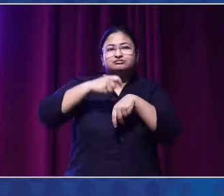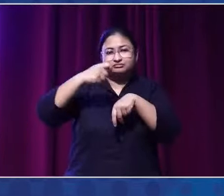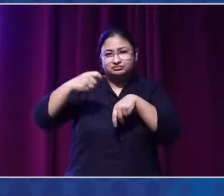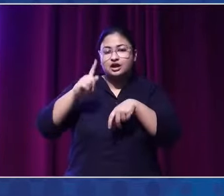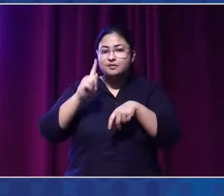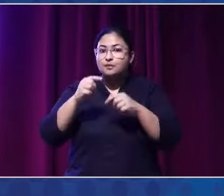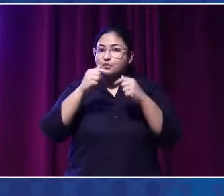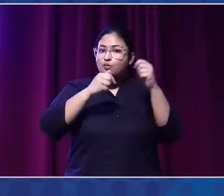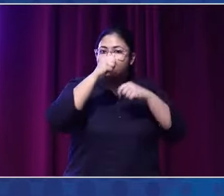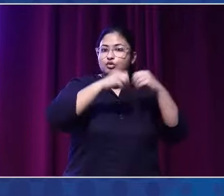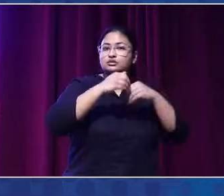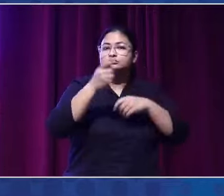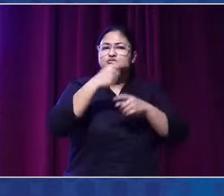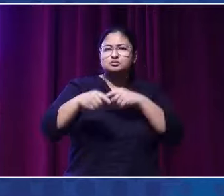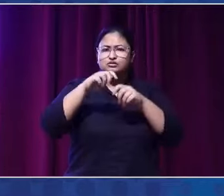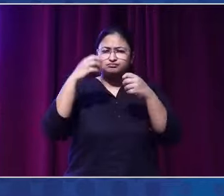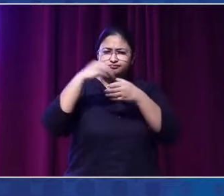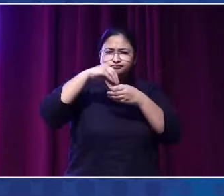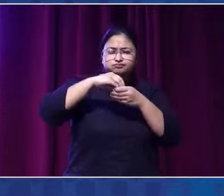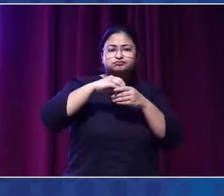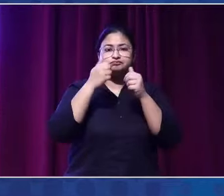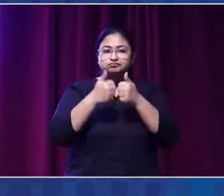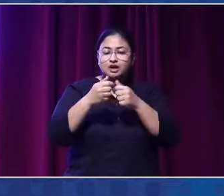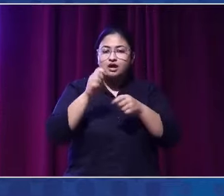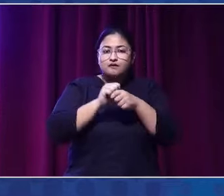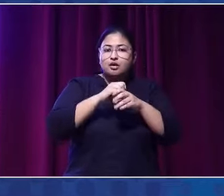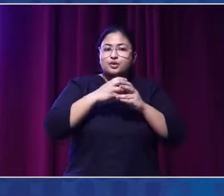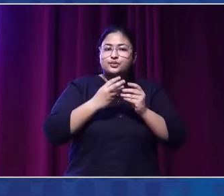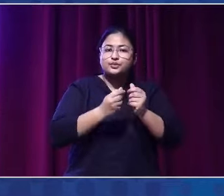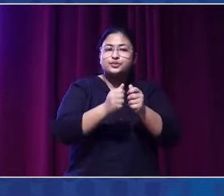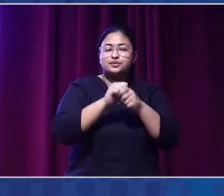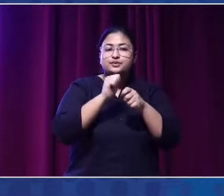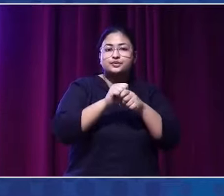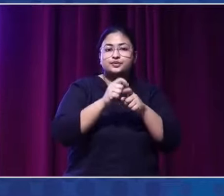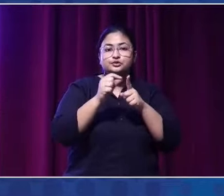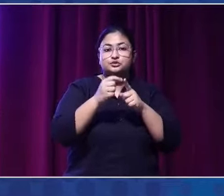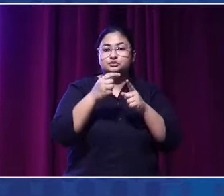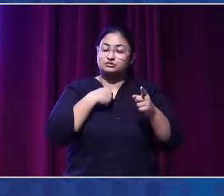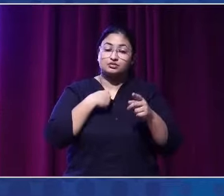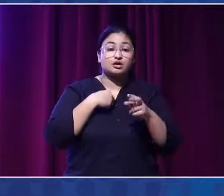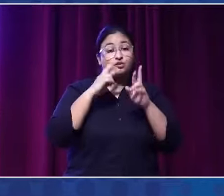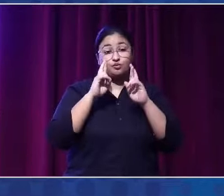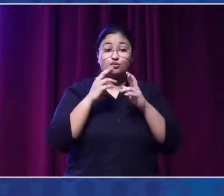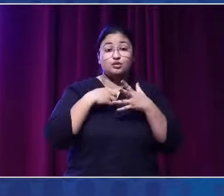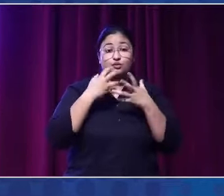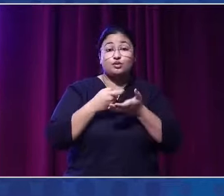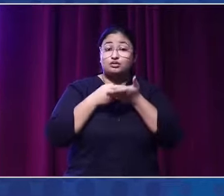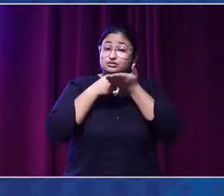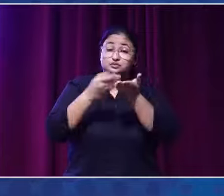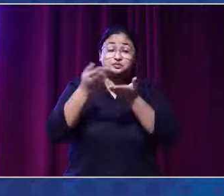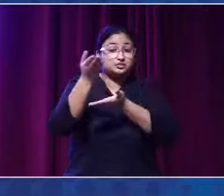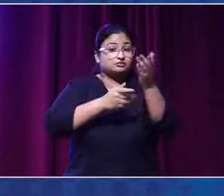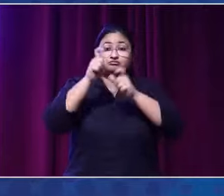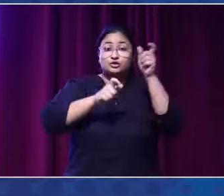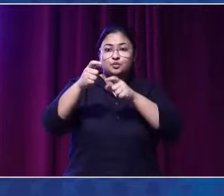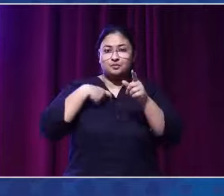पोलिंग स्टेशन पे जाके और किस तरह से जाते हैं ये हम बताएंगे। तो इनको अभी हम सम्मान करना चाहते हैं बहुत अधिक। आपको दिखाता हूं इनकी